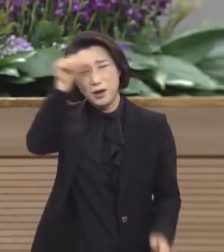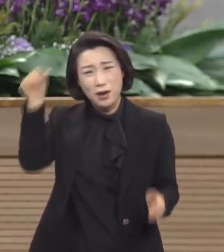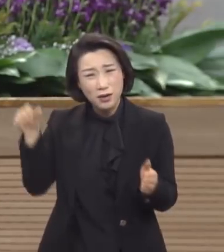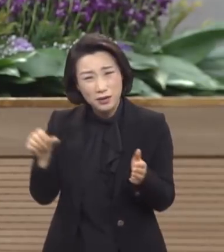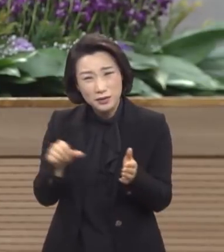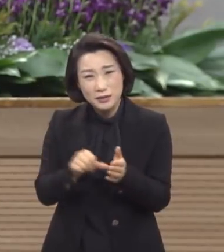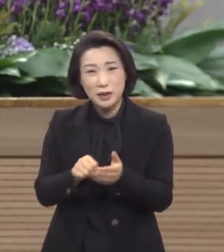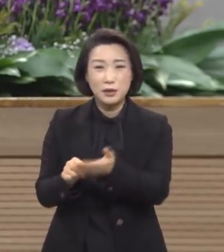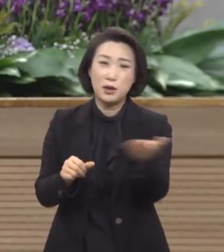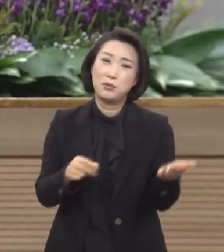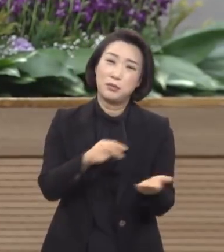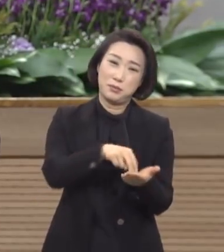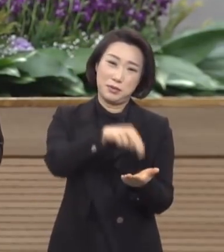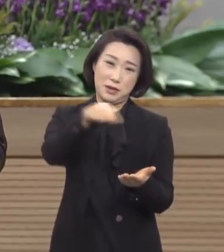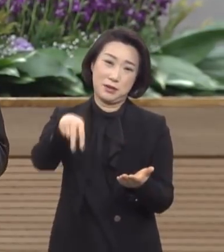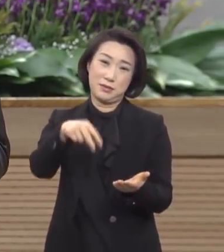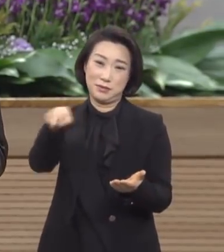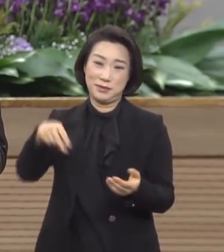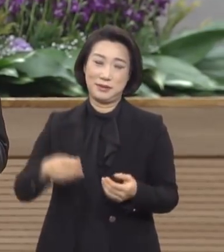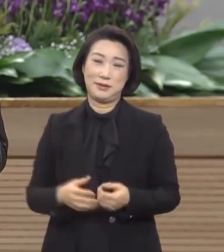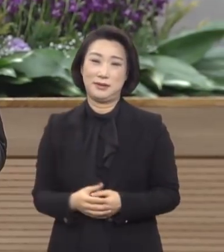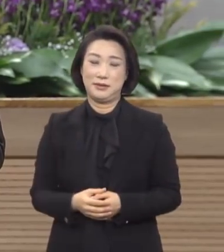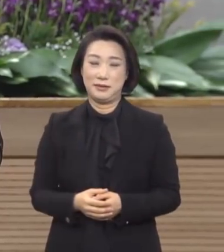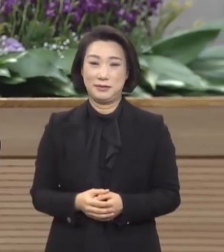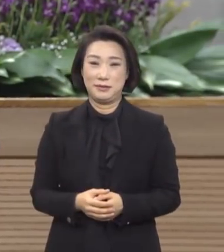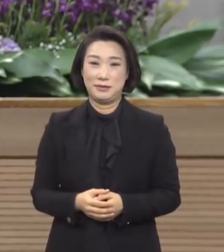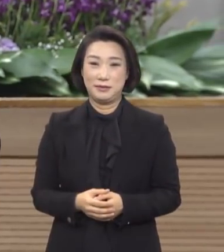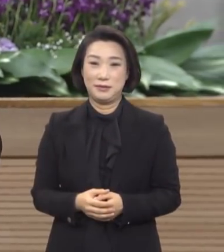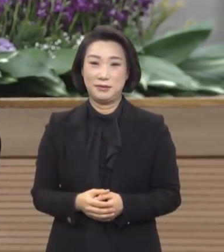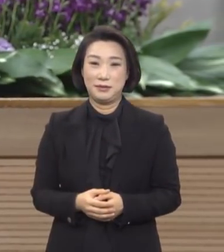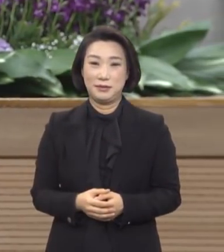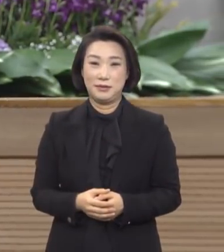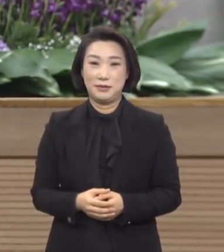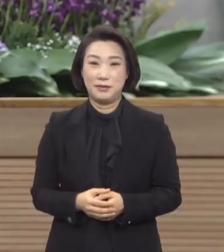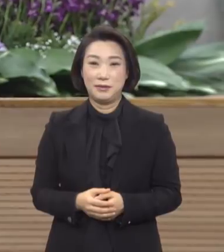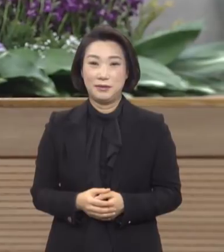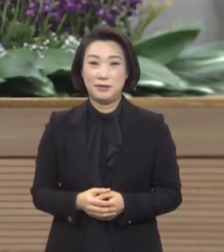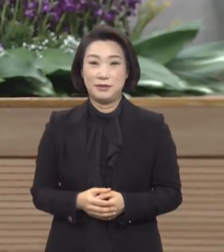평생을 방황하다가 그저